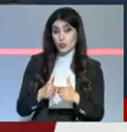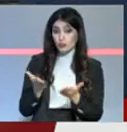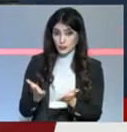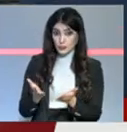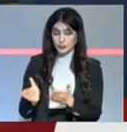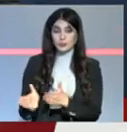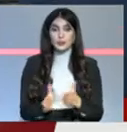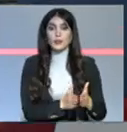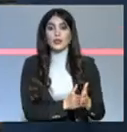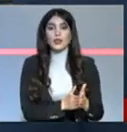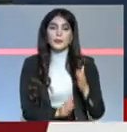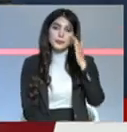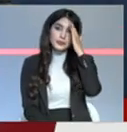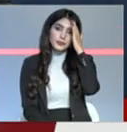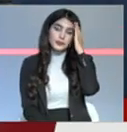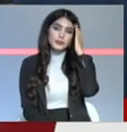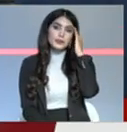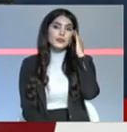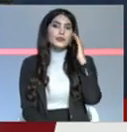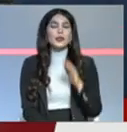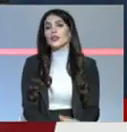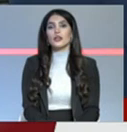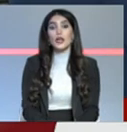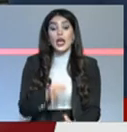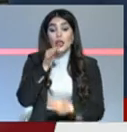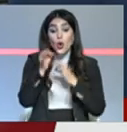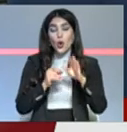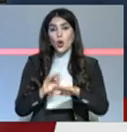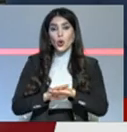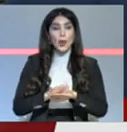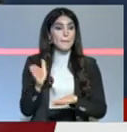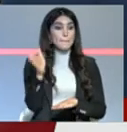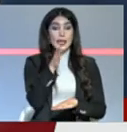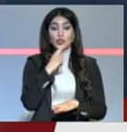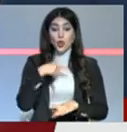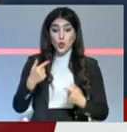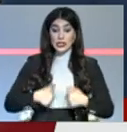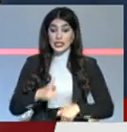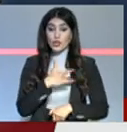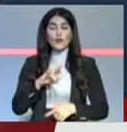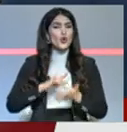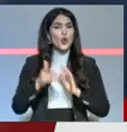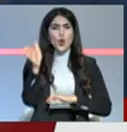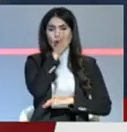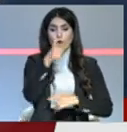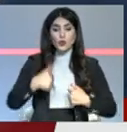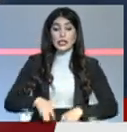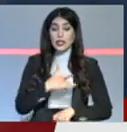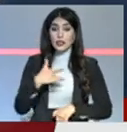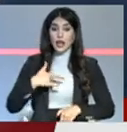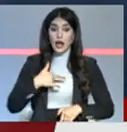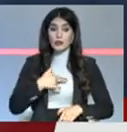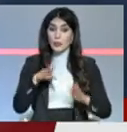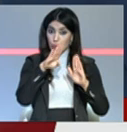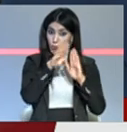اللي منقول كونه مهما بلغ وزاره الصحه فيها تعمل ضمانات تلقيح